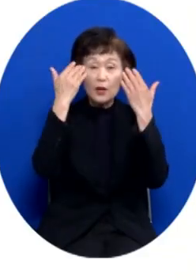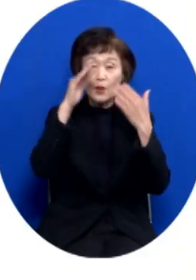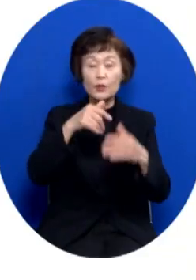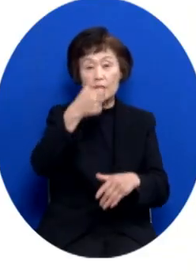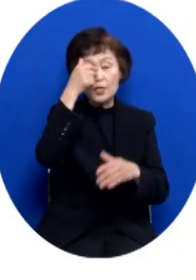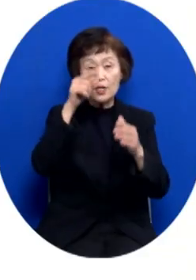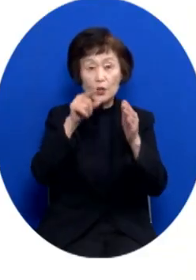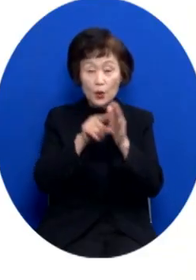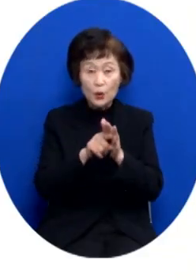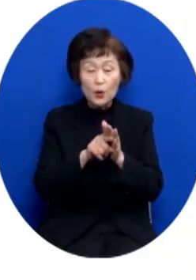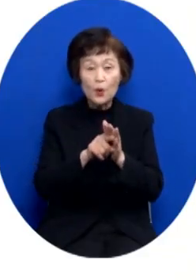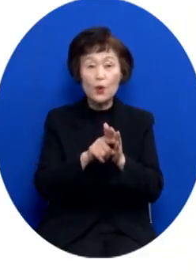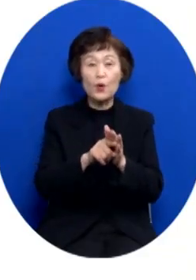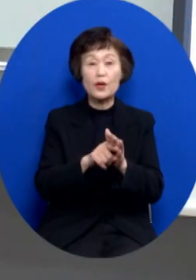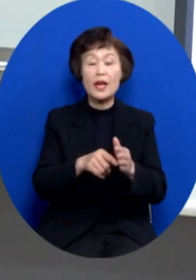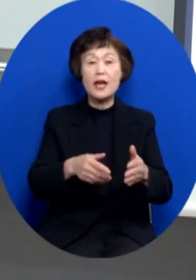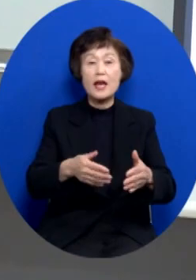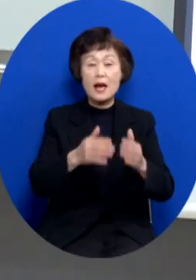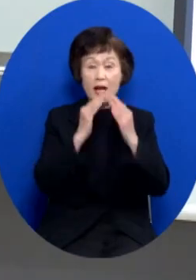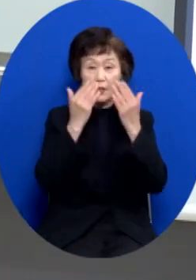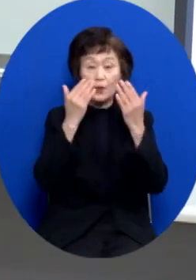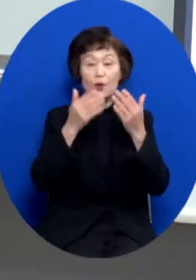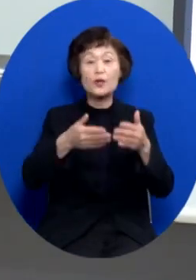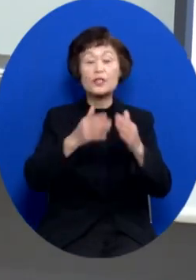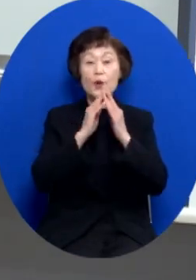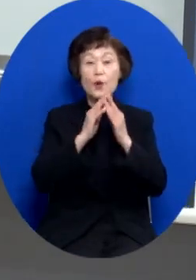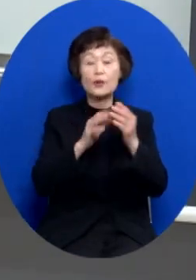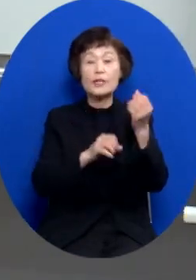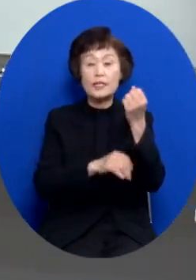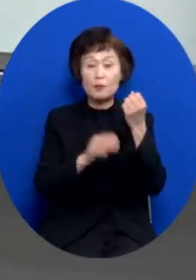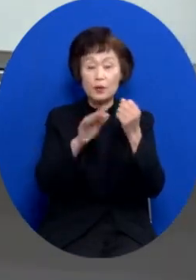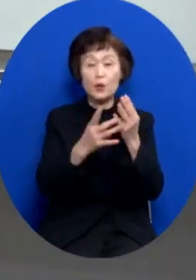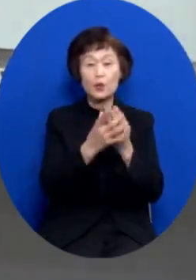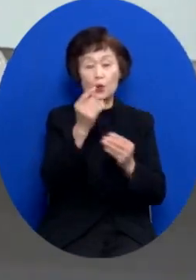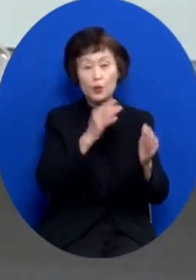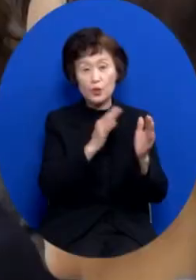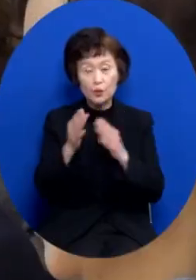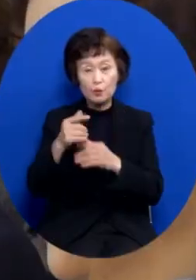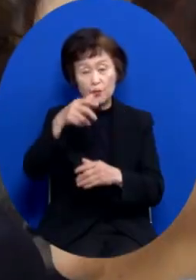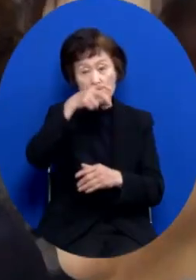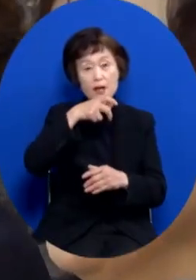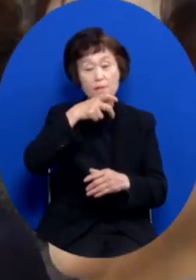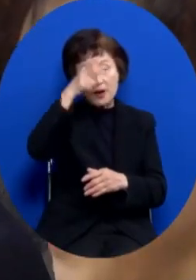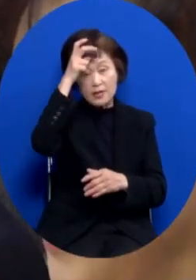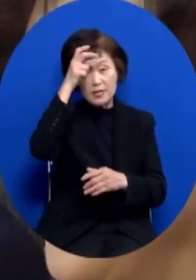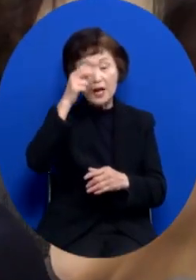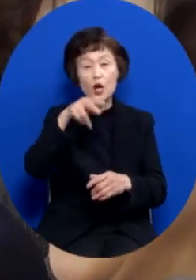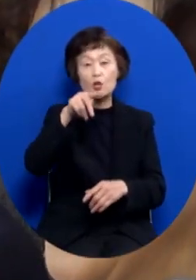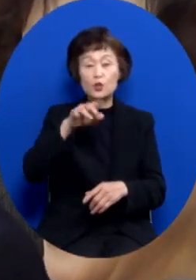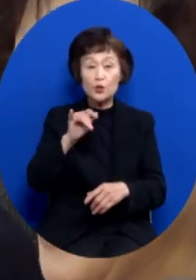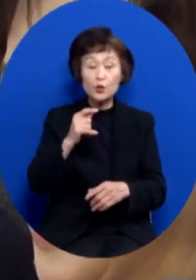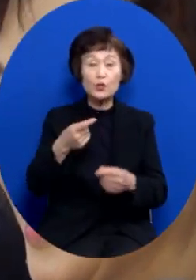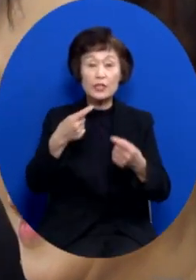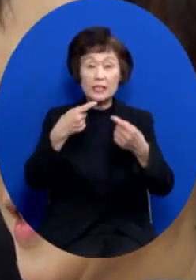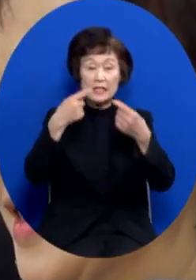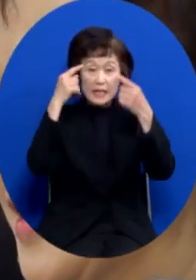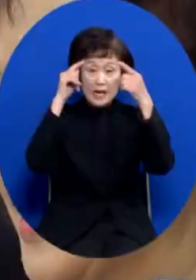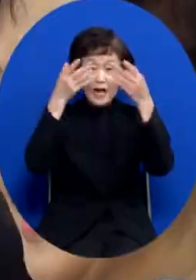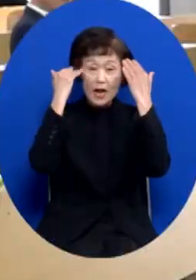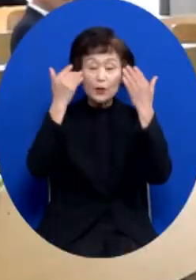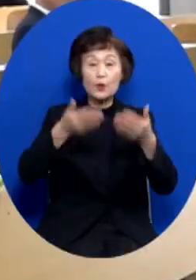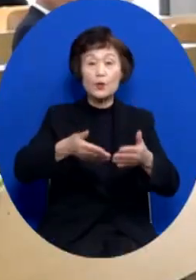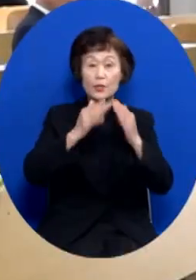기독교 건학 이념을 바탕으로 미래 인재 양성과 통일 준비, 평양 숭실 재건 등 장기적인 비전을 세우고